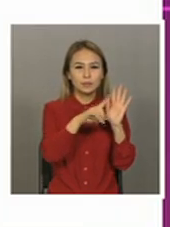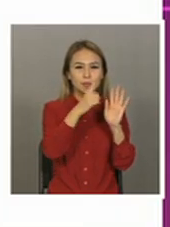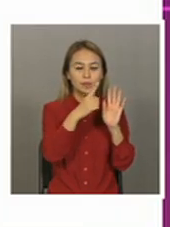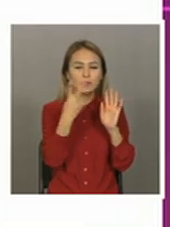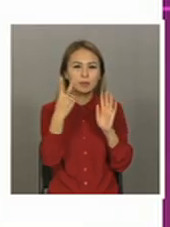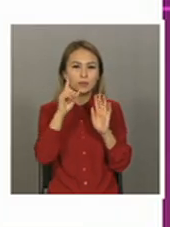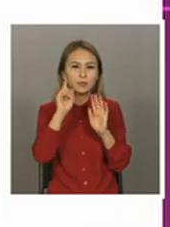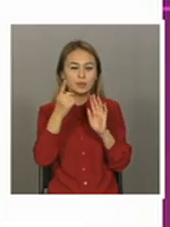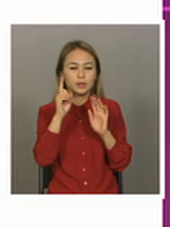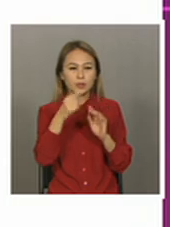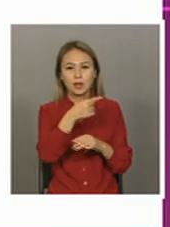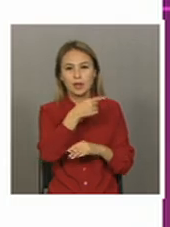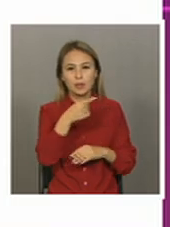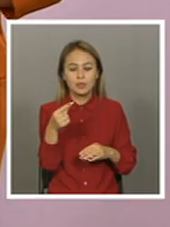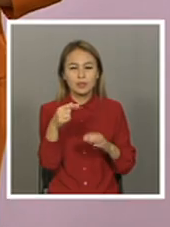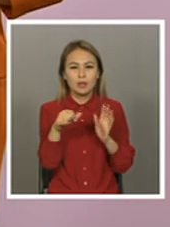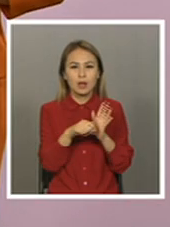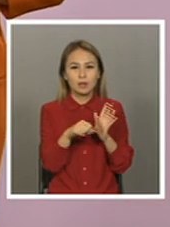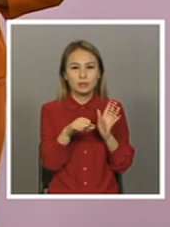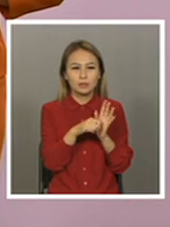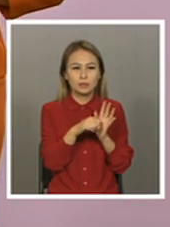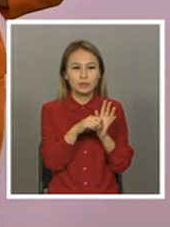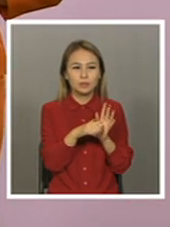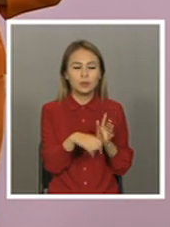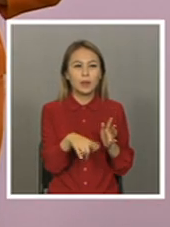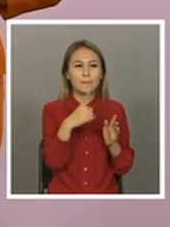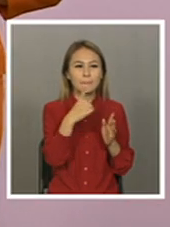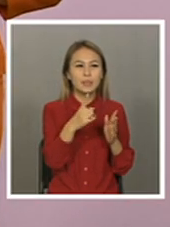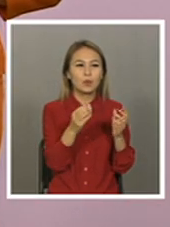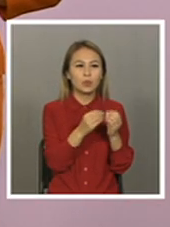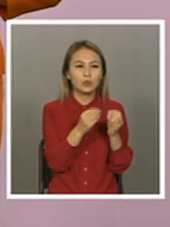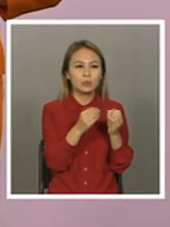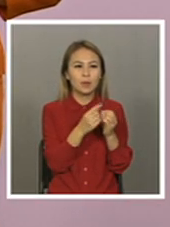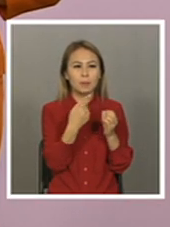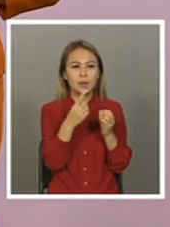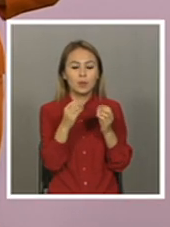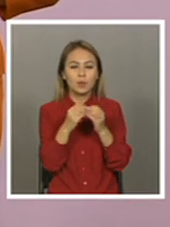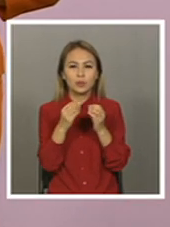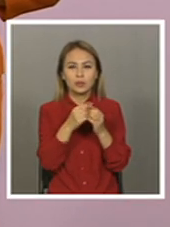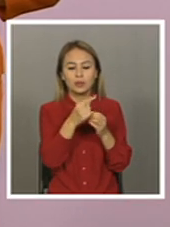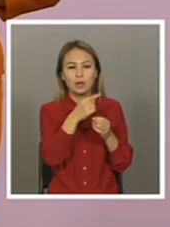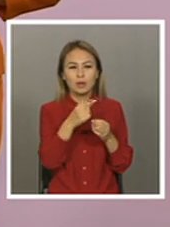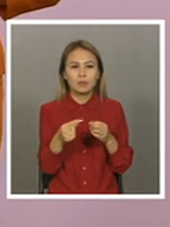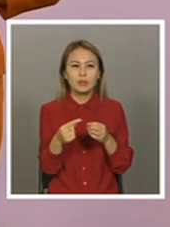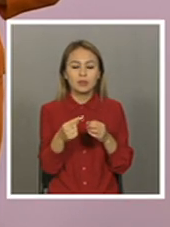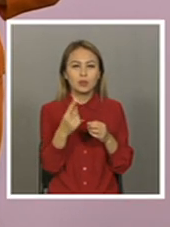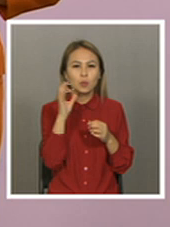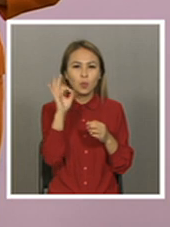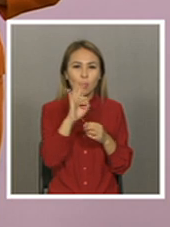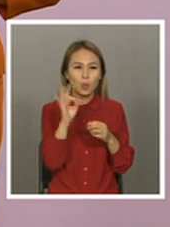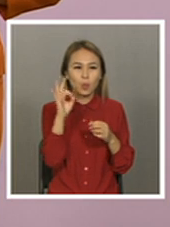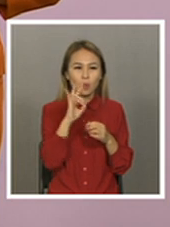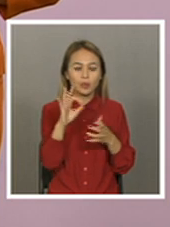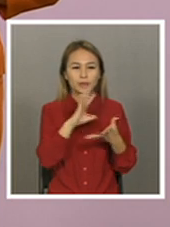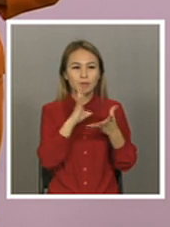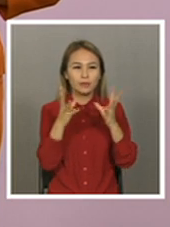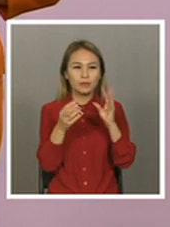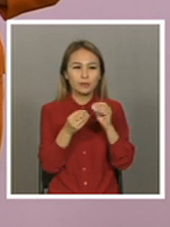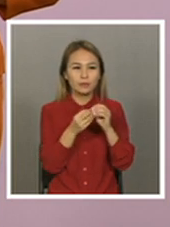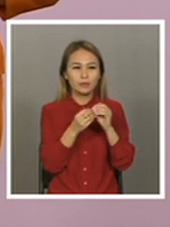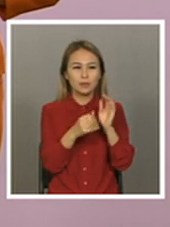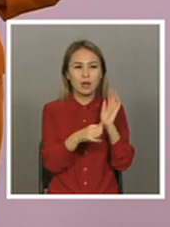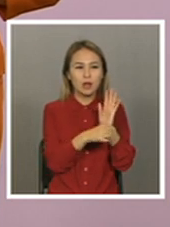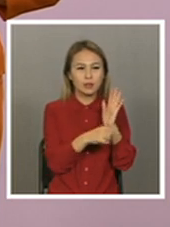бірліктің айырмасы 6 бірлікке тең. 1 ондық пен 1 ондықтың айырмасы 0-ге тең. Яғни 6